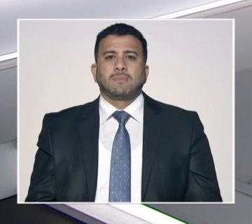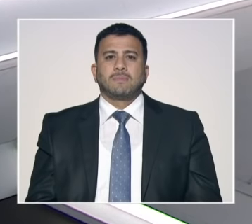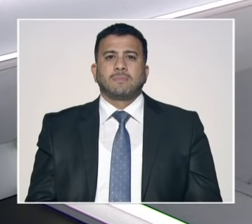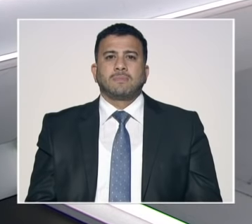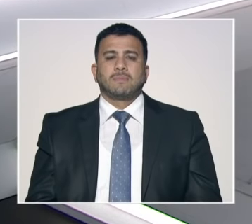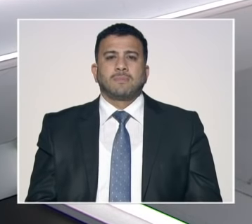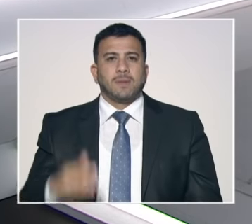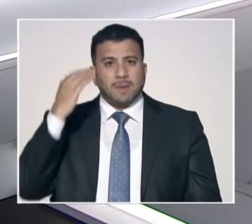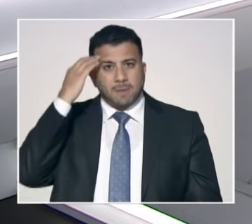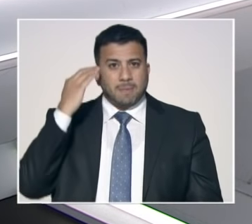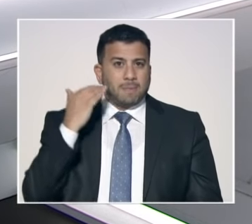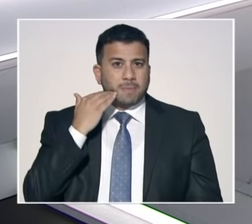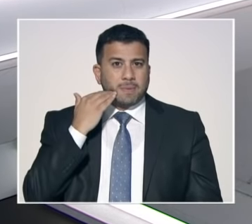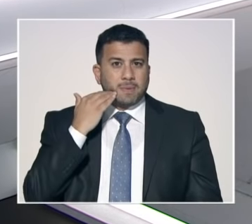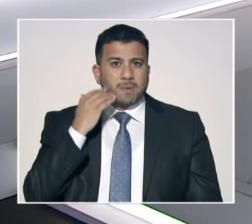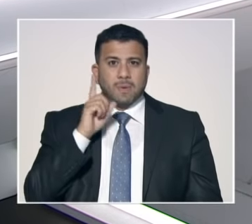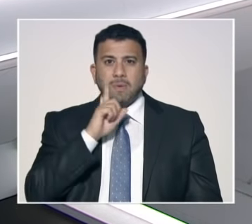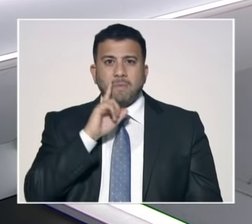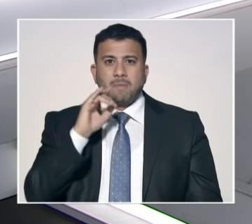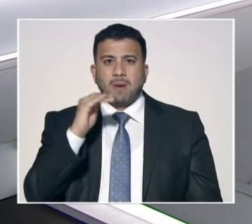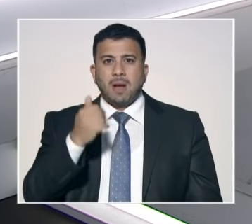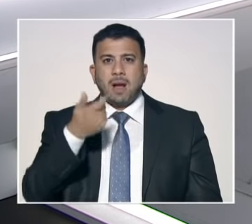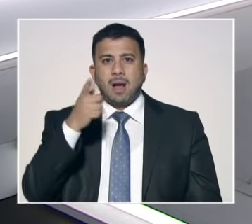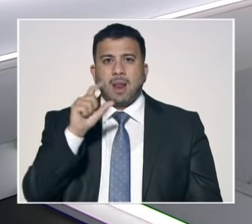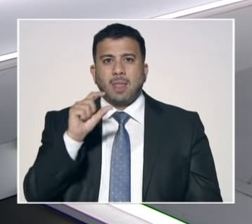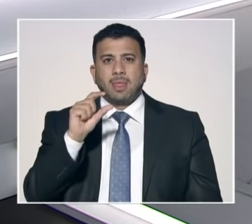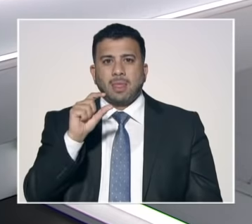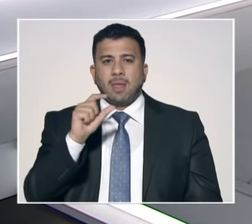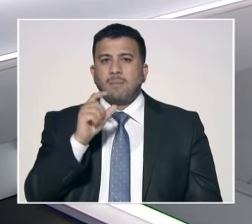ام خالد من عمان تفضلي.